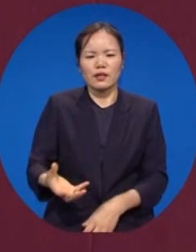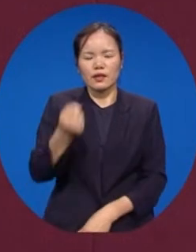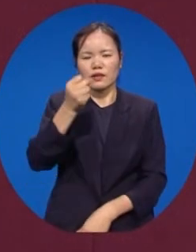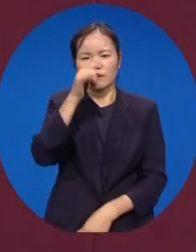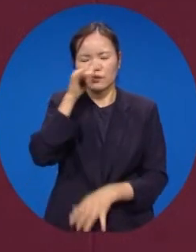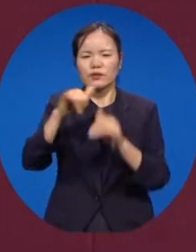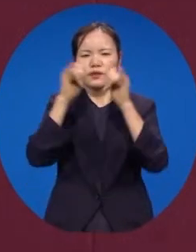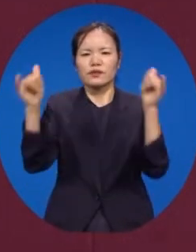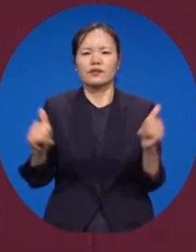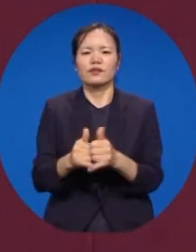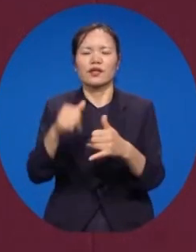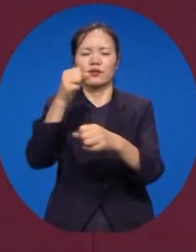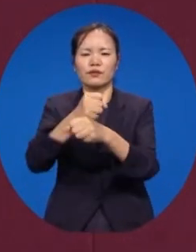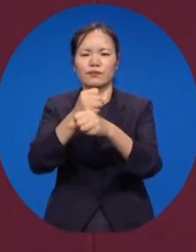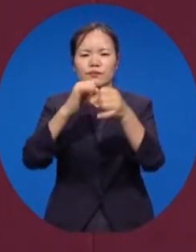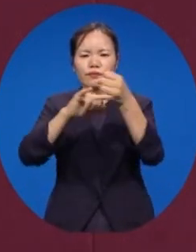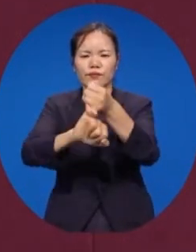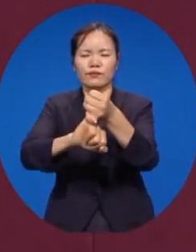사회를 만들겠습니다.